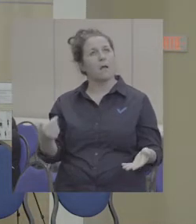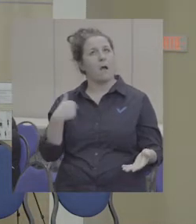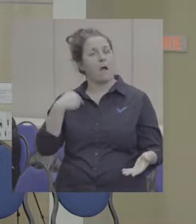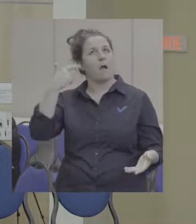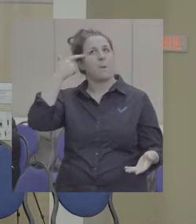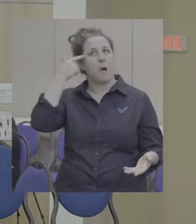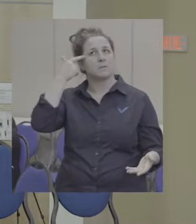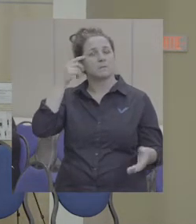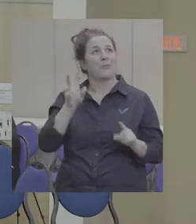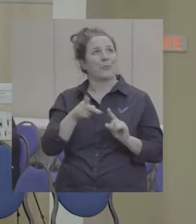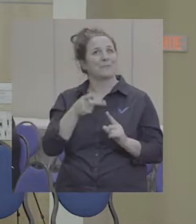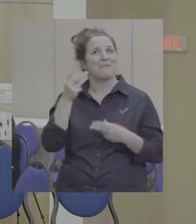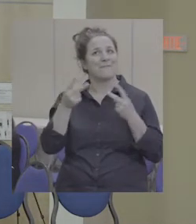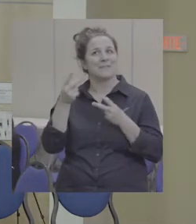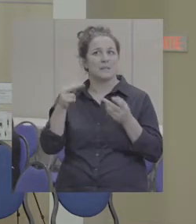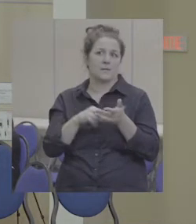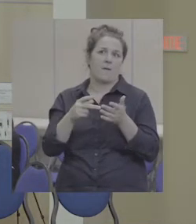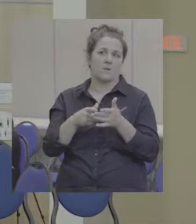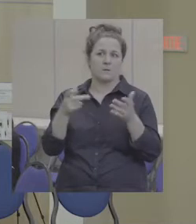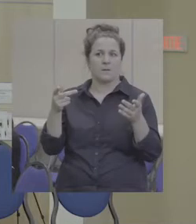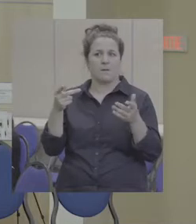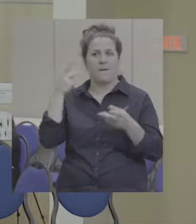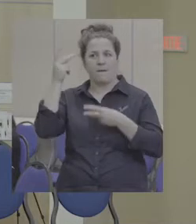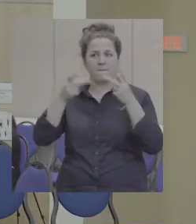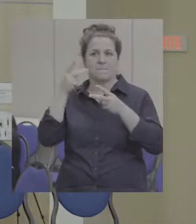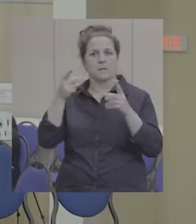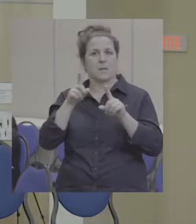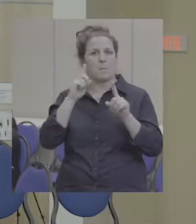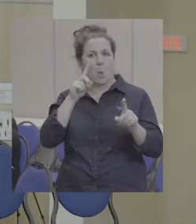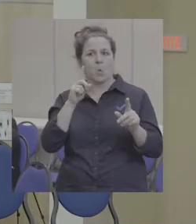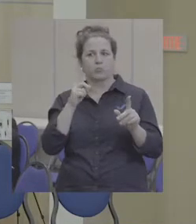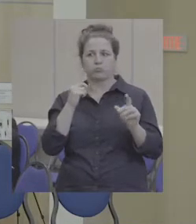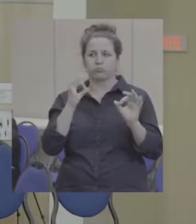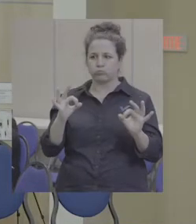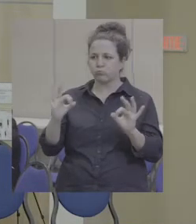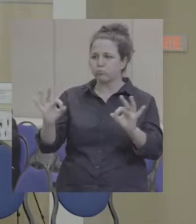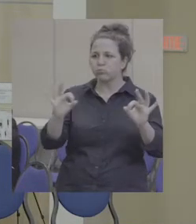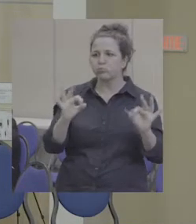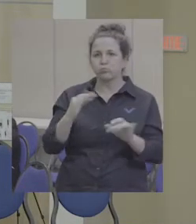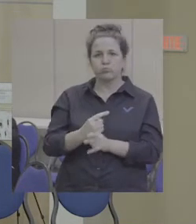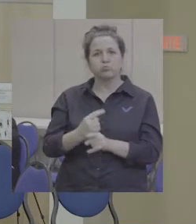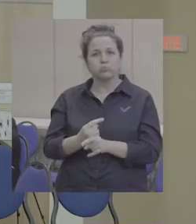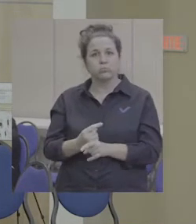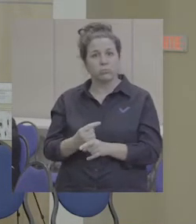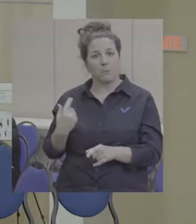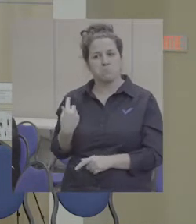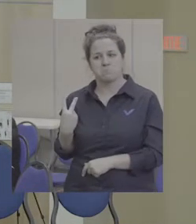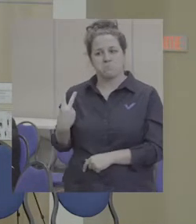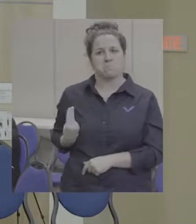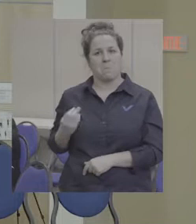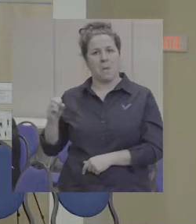dis, c'est la deuxième visite, ça va être la visite de validation avec mon